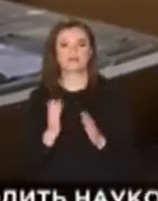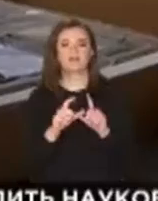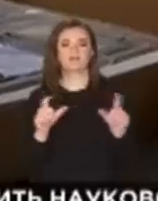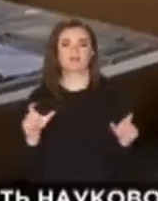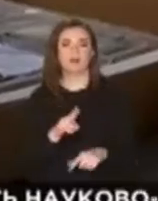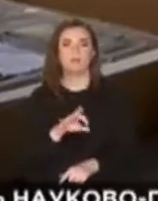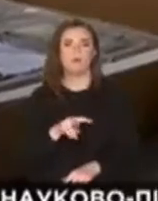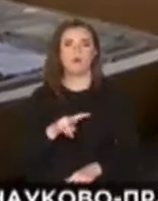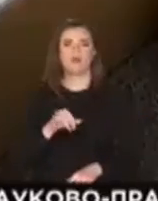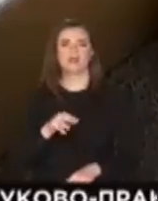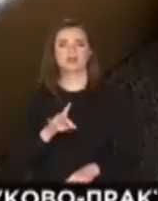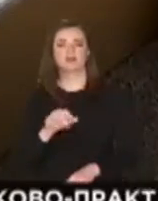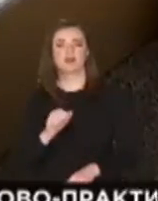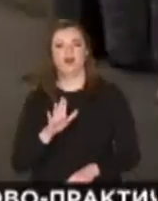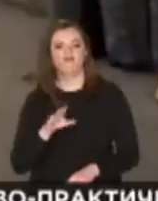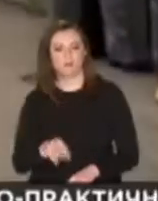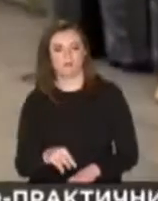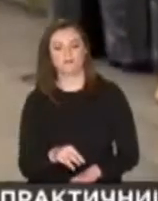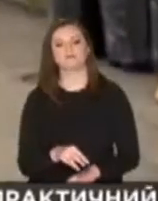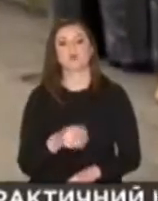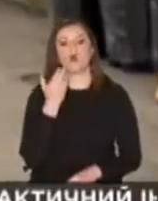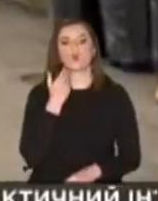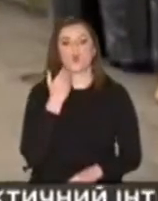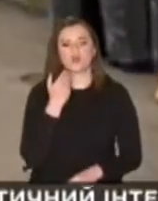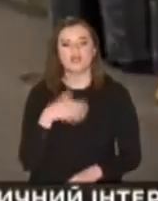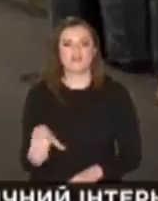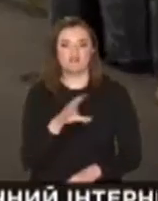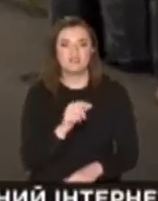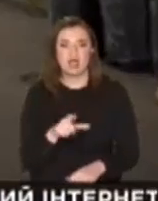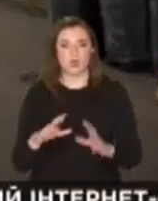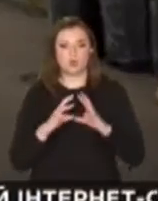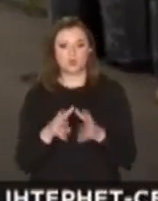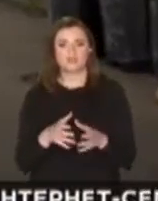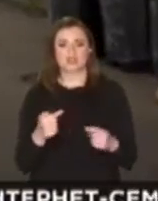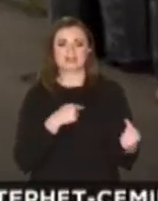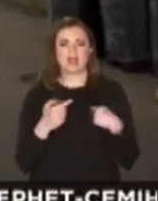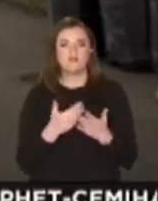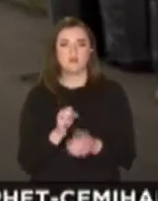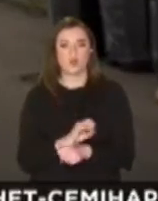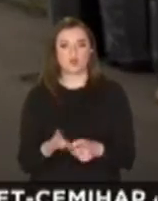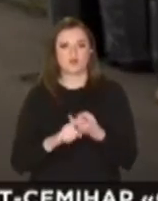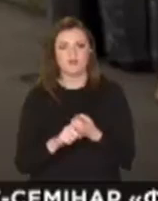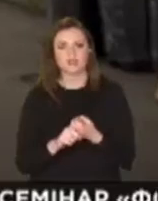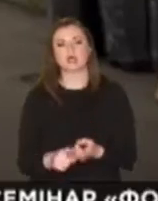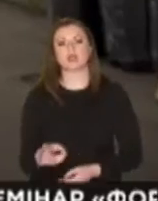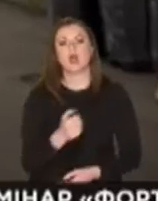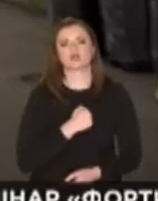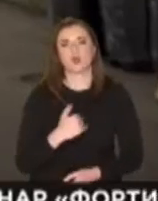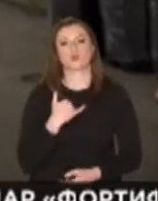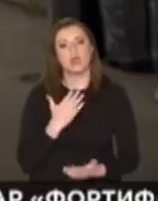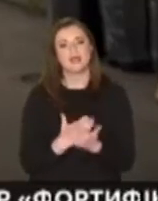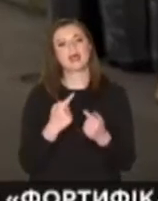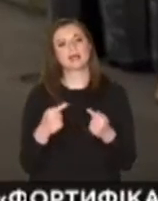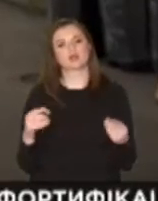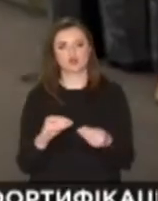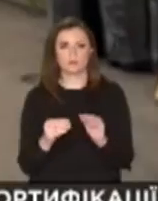відділення політравм. Коли все людство страждає від коронавірусної інфекції, на жаль, у нас є і